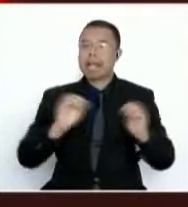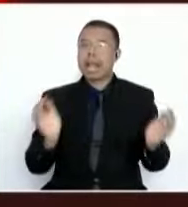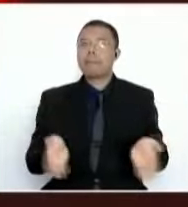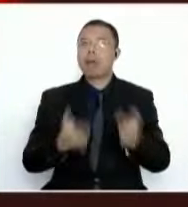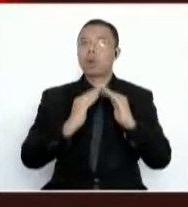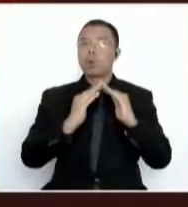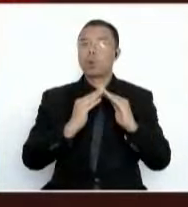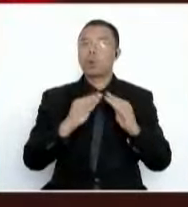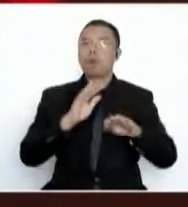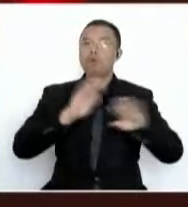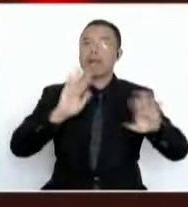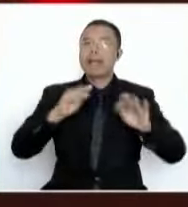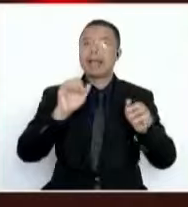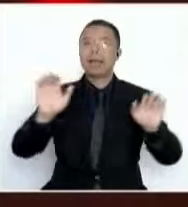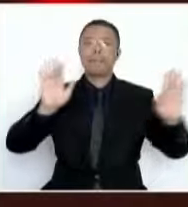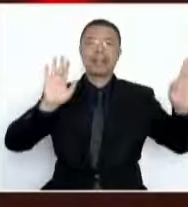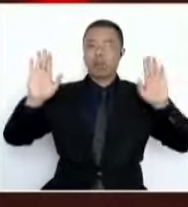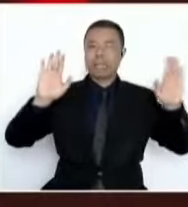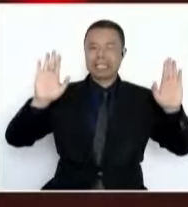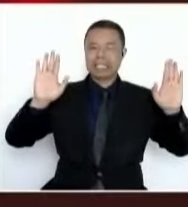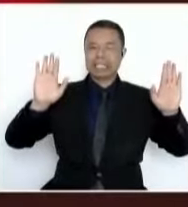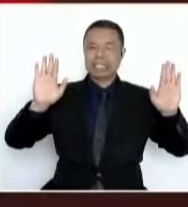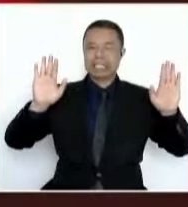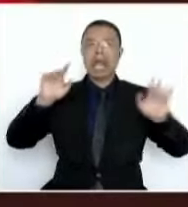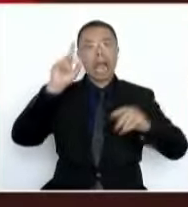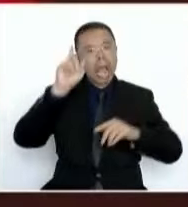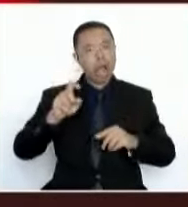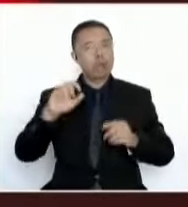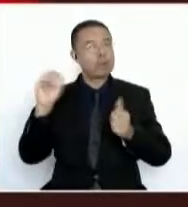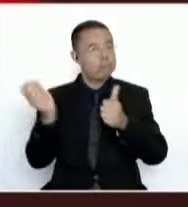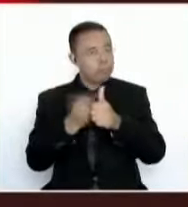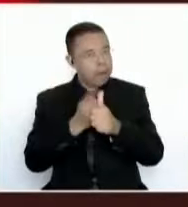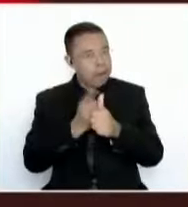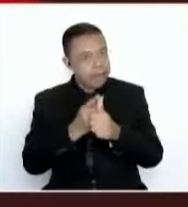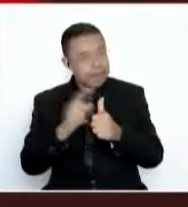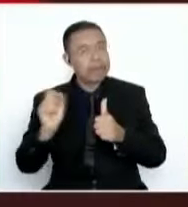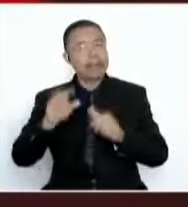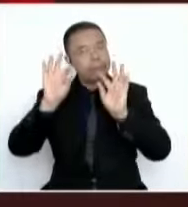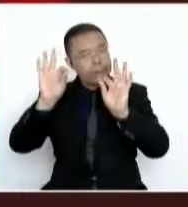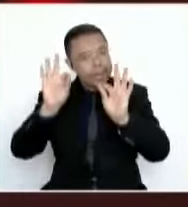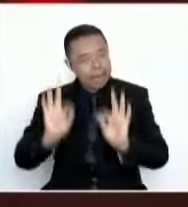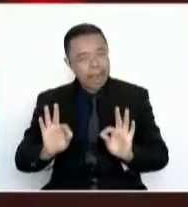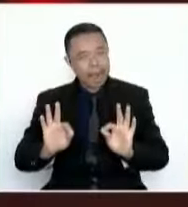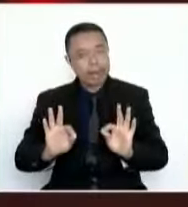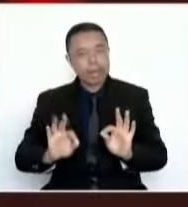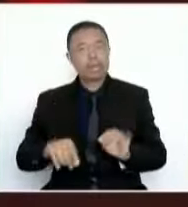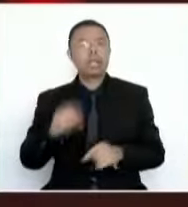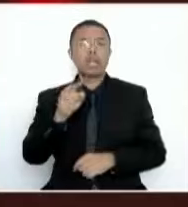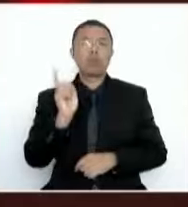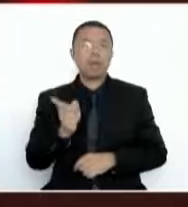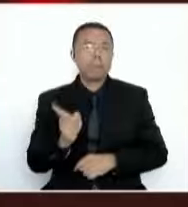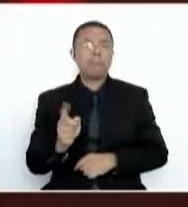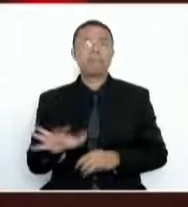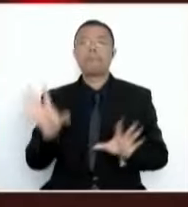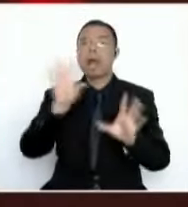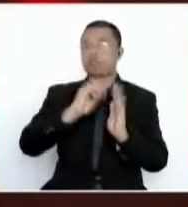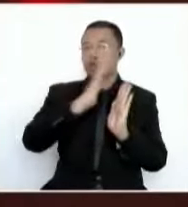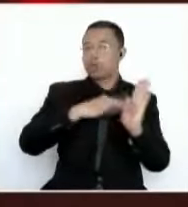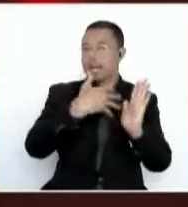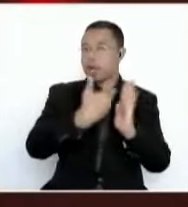ee kebudayaan Betawi tentu memang harus diawali dari pendidikan maka akan dimasukkan dalam